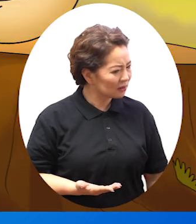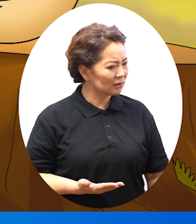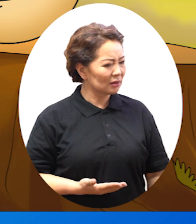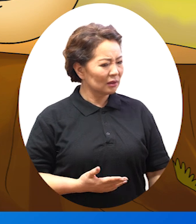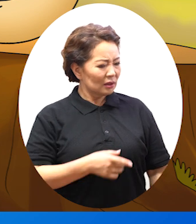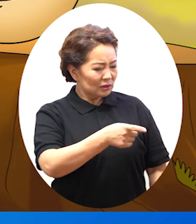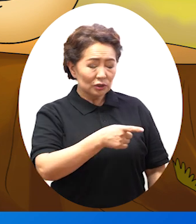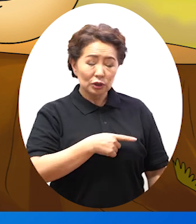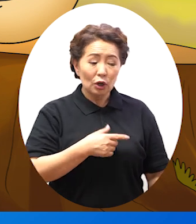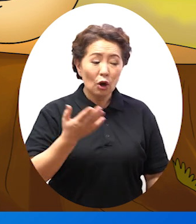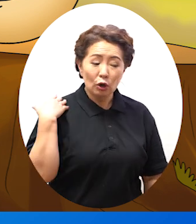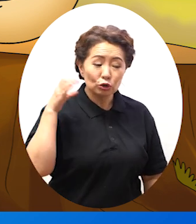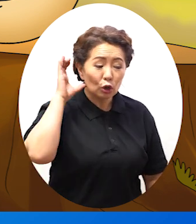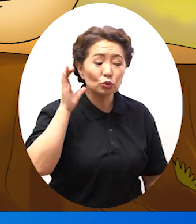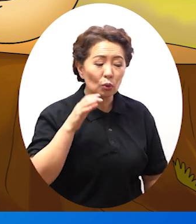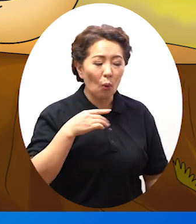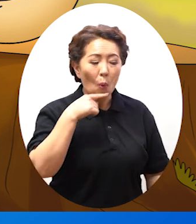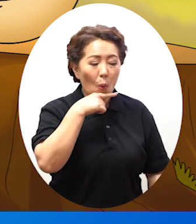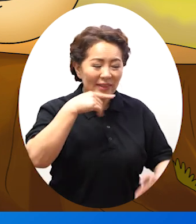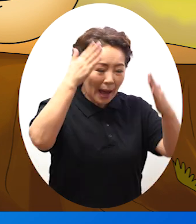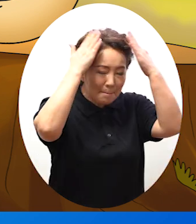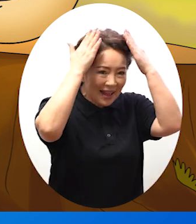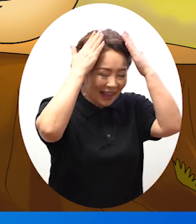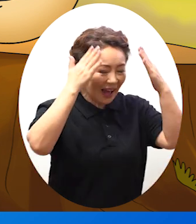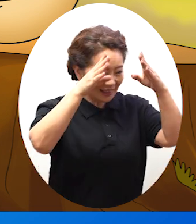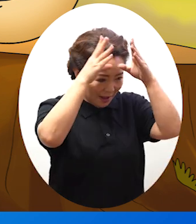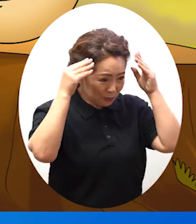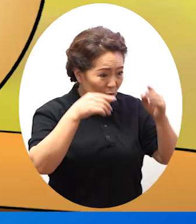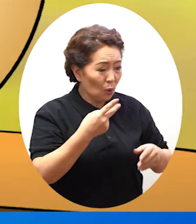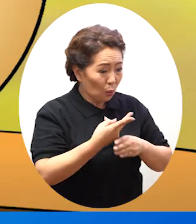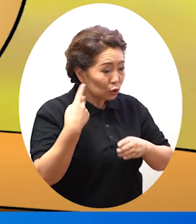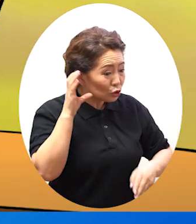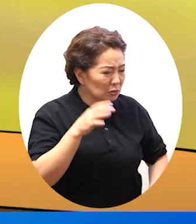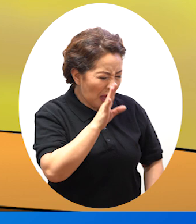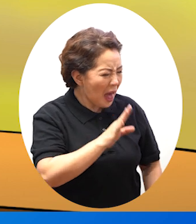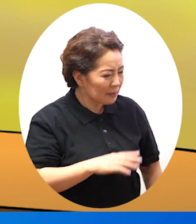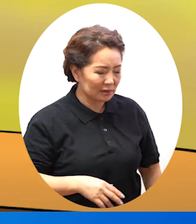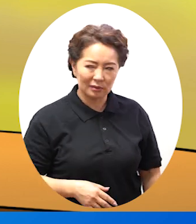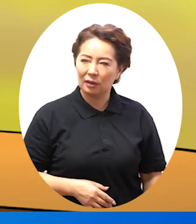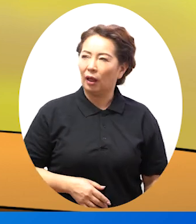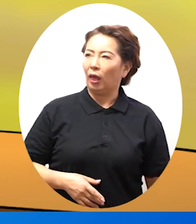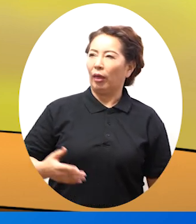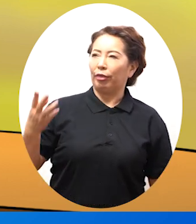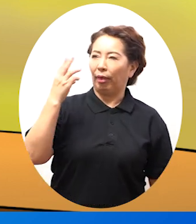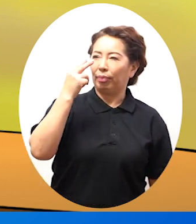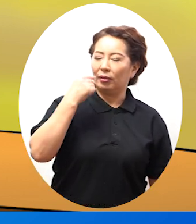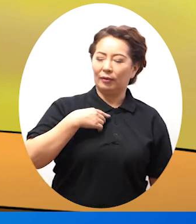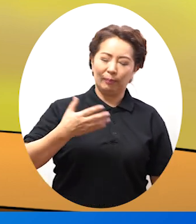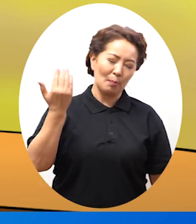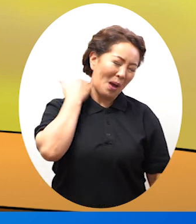ер нь улаан малгайт гэд үлгэр мэдхүү. Амар юм болдог ээ. Чи яг манай өвөө шиг сонсогдож